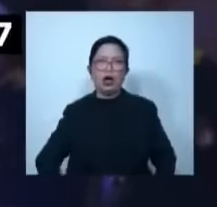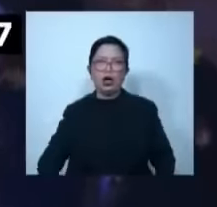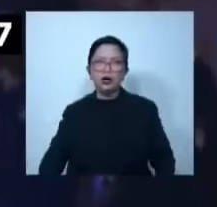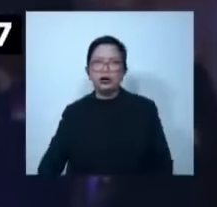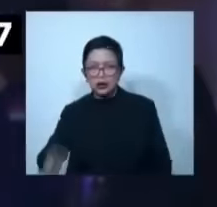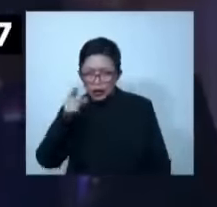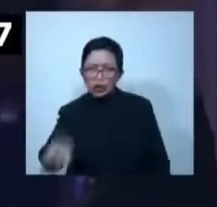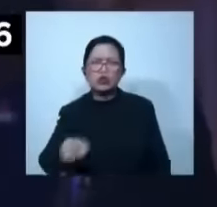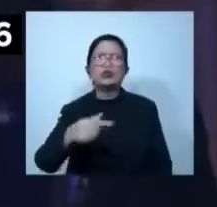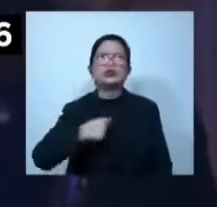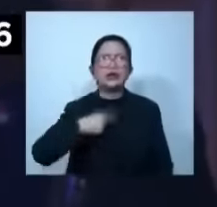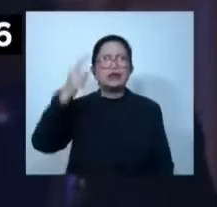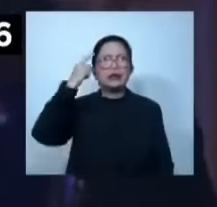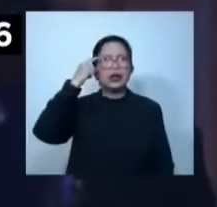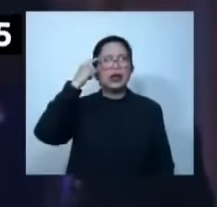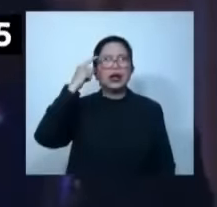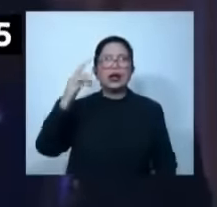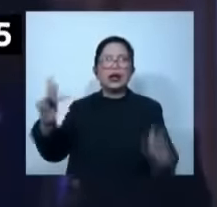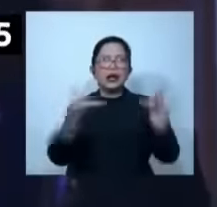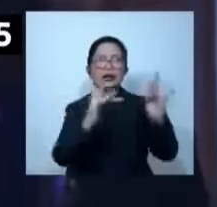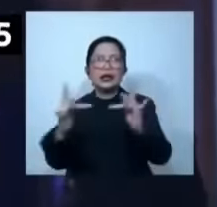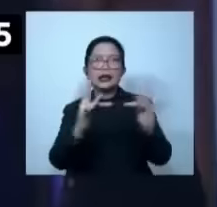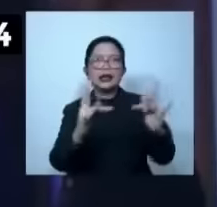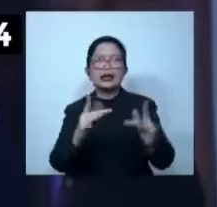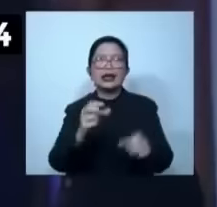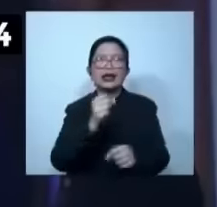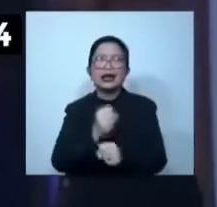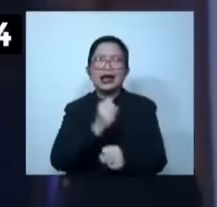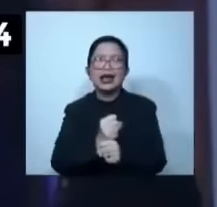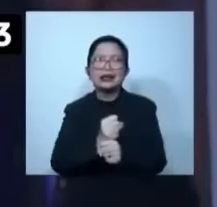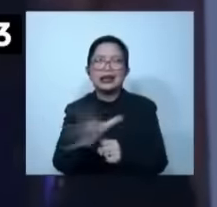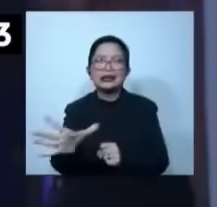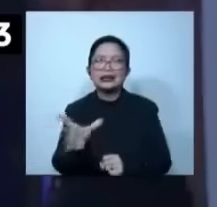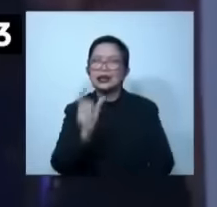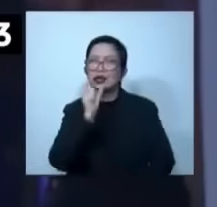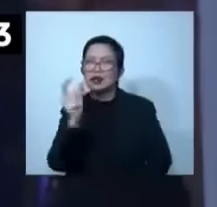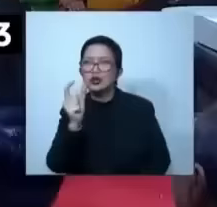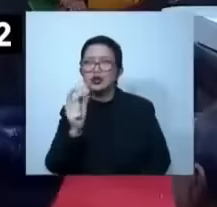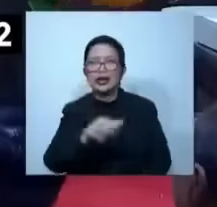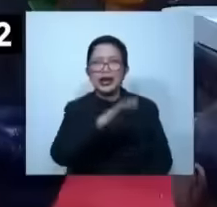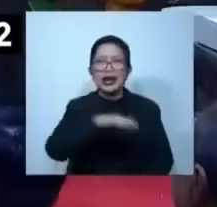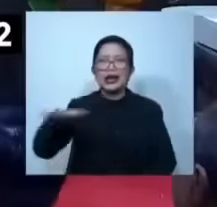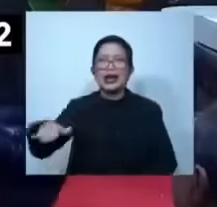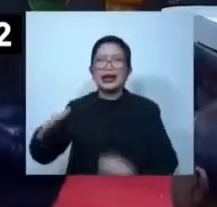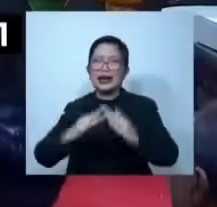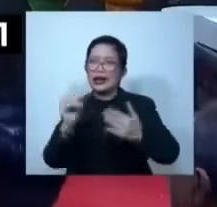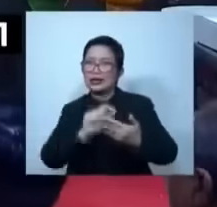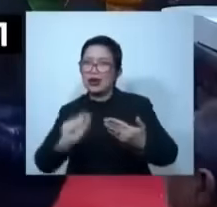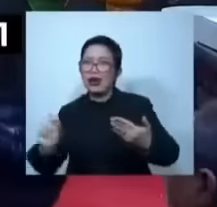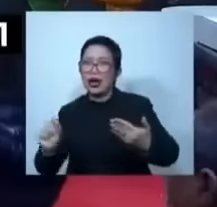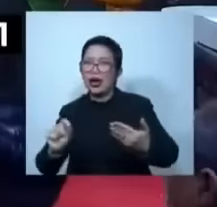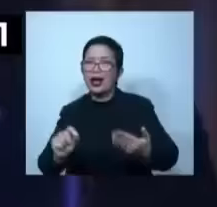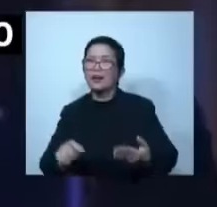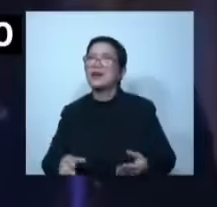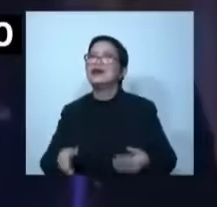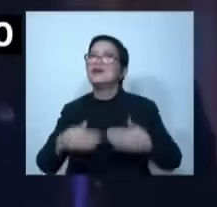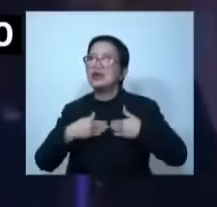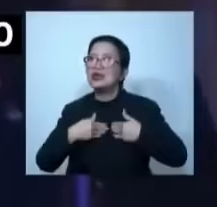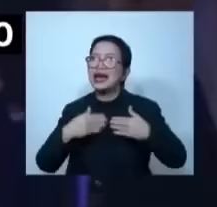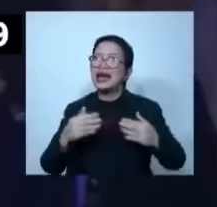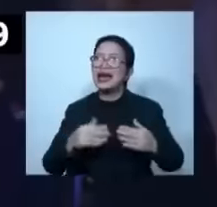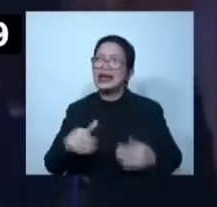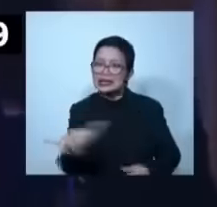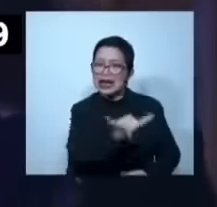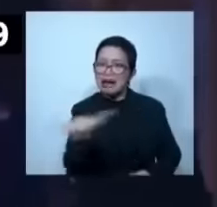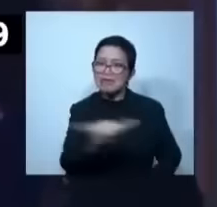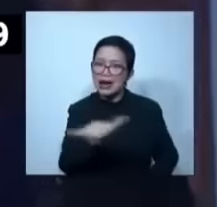mendorong pikiran kami, internet gratis untuk para siswa yang sedang bersekolah. Agar mereka punya kesamaan dengan kita